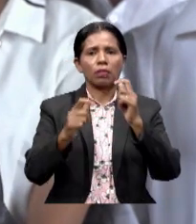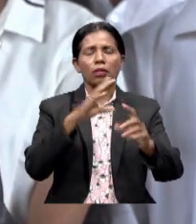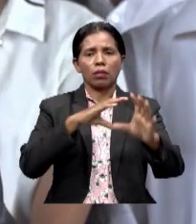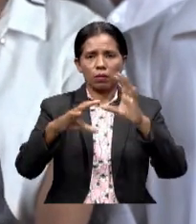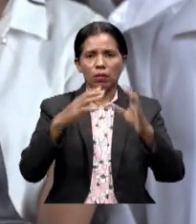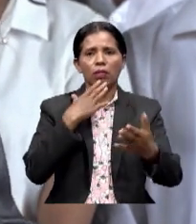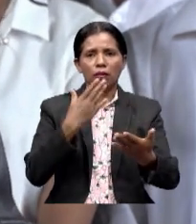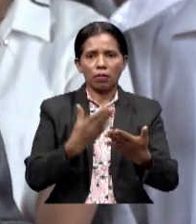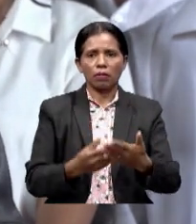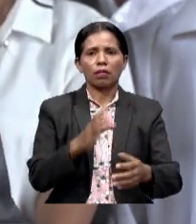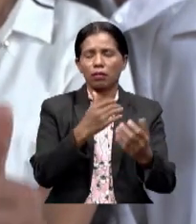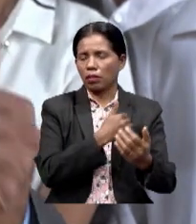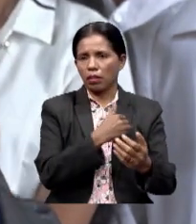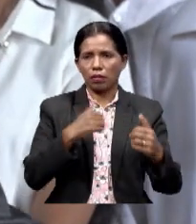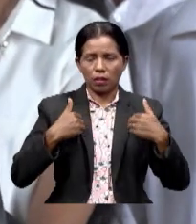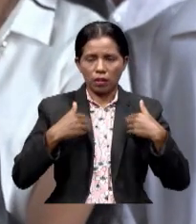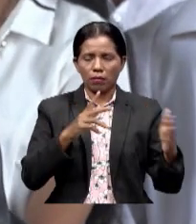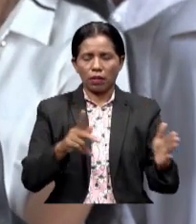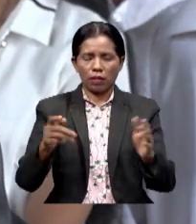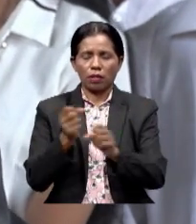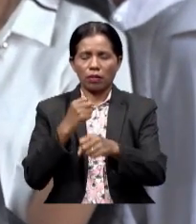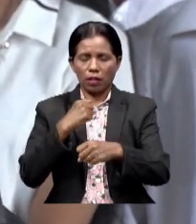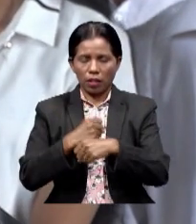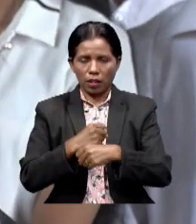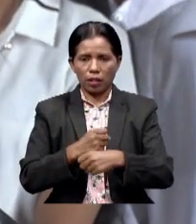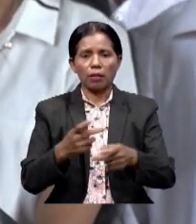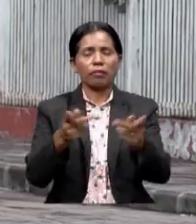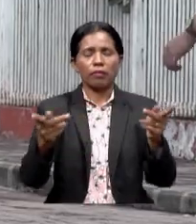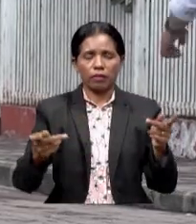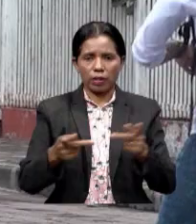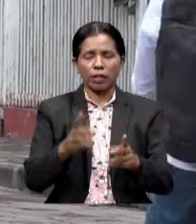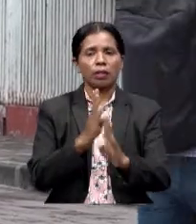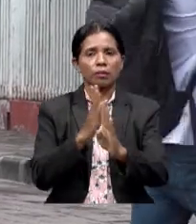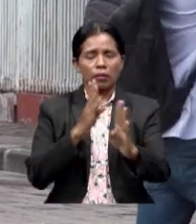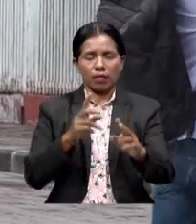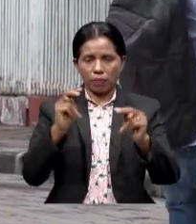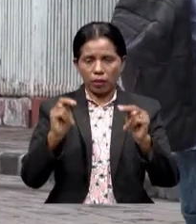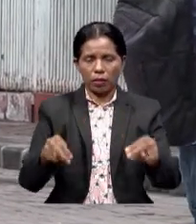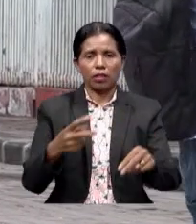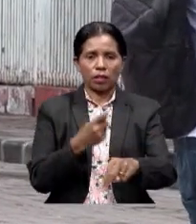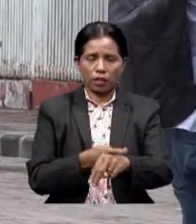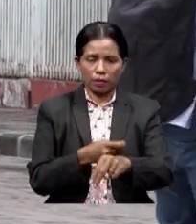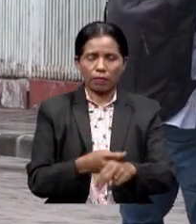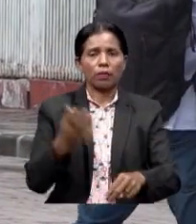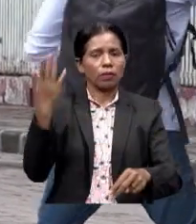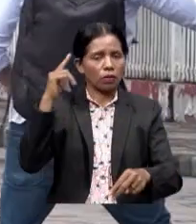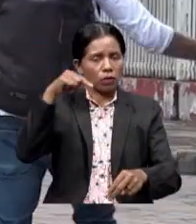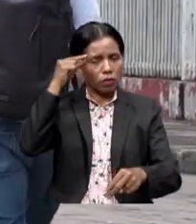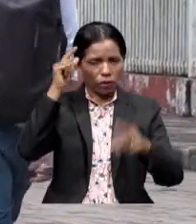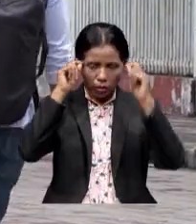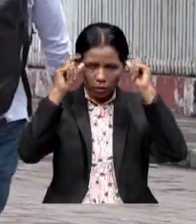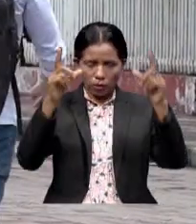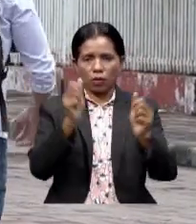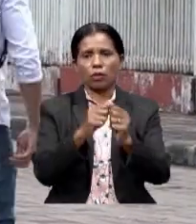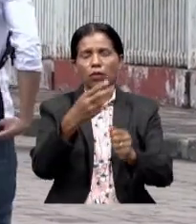Ateten, dará um né? Se dá o que é plano, atual o terminal Babis Babadoc Express no Dambri, também precisa de tempo. Antes, né? Mas o governo de Timor-Leste e